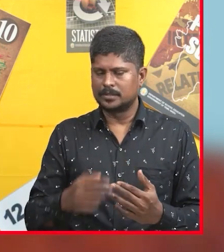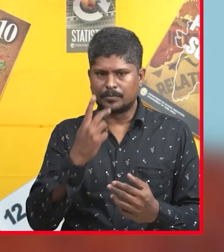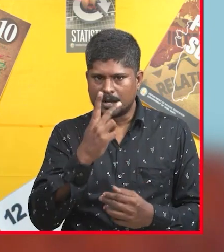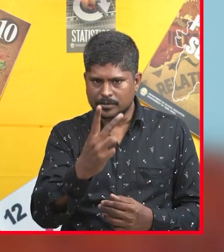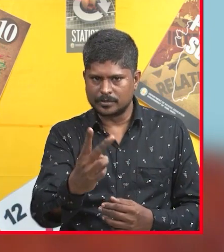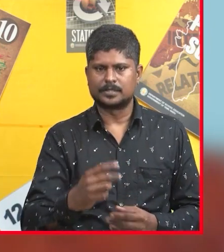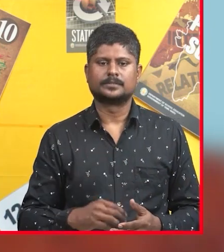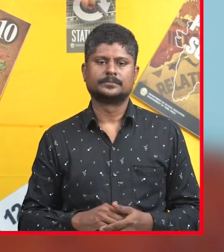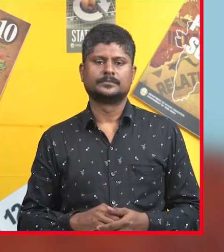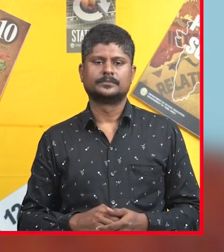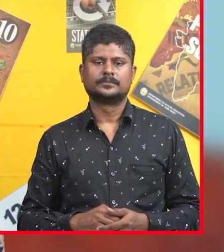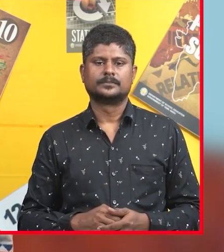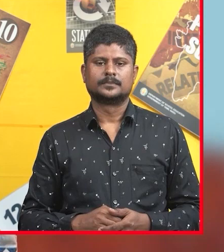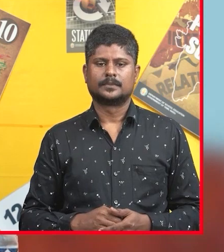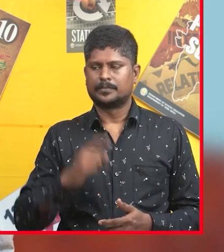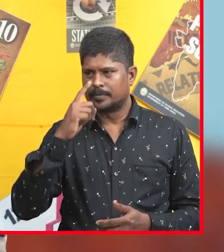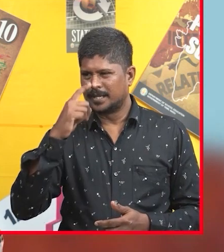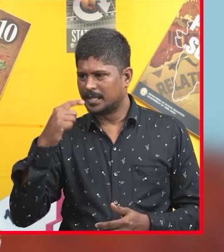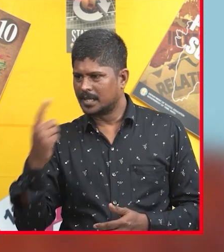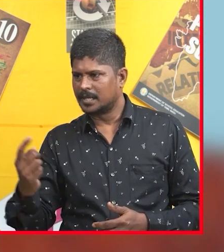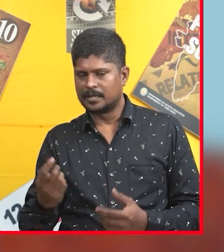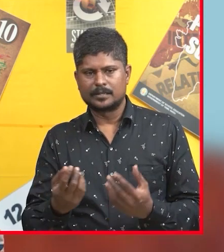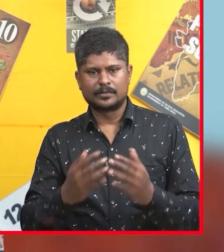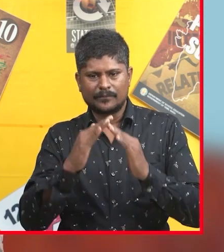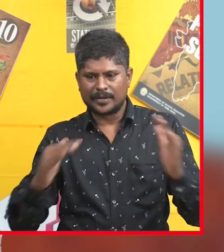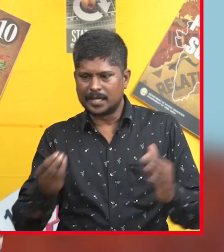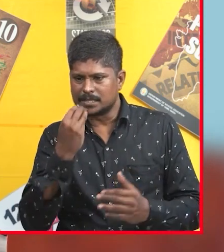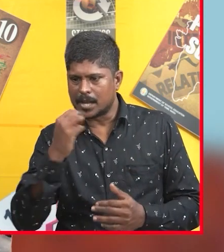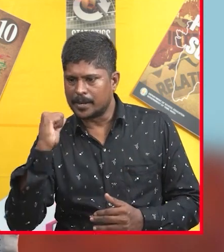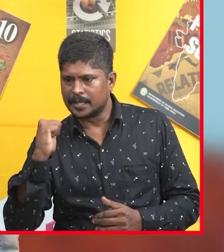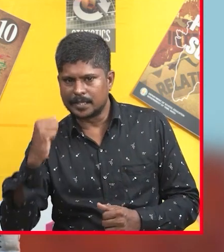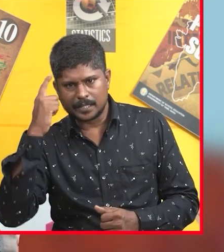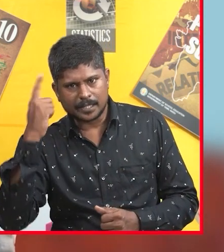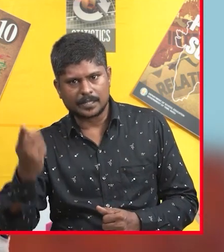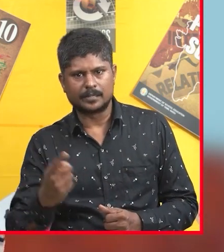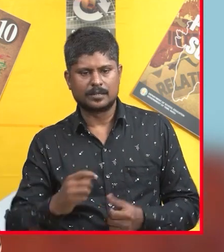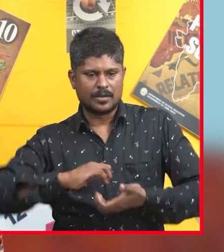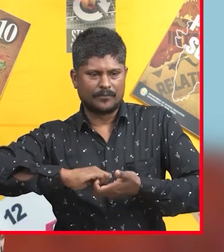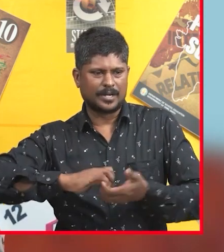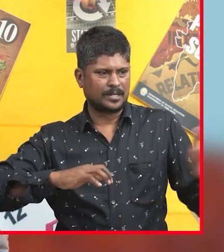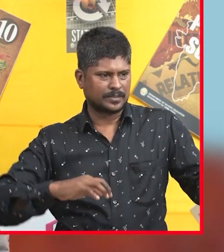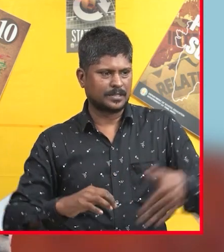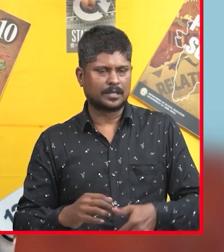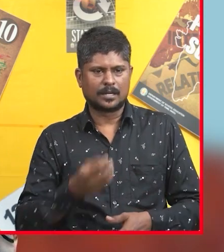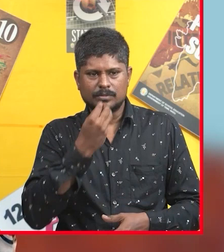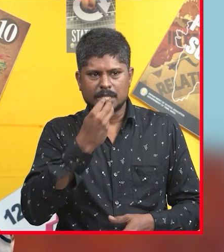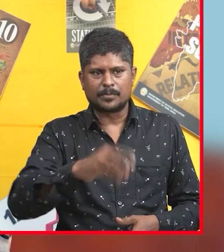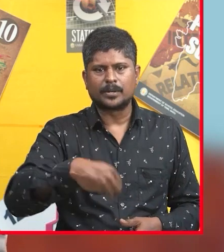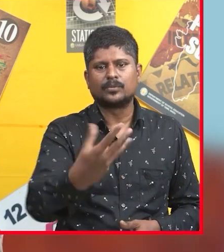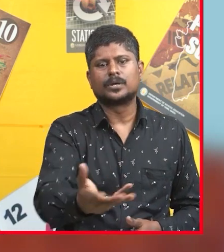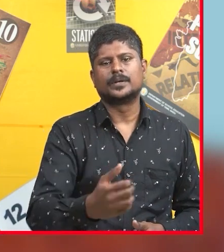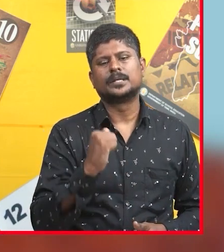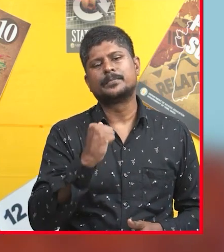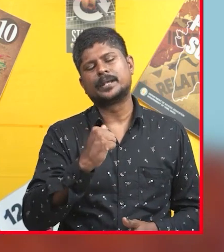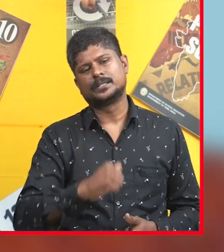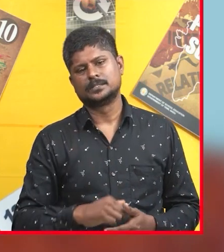போறாரு. மனைவிட்ட கேட்கிறாரு வீட்டுல என்ன இருக்கு, விருந்தினர்கள் வந்திருக்காங்க அவங்களுக்கு உபசரிக்கணும் அப்படின்னு.